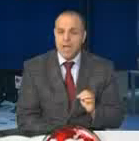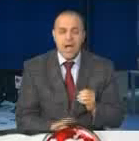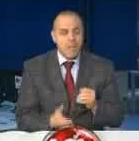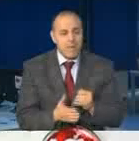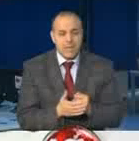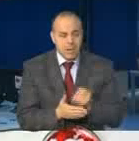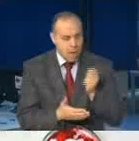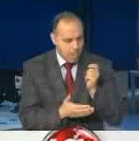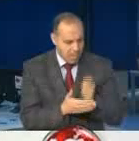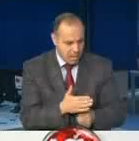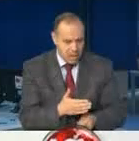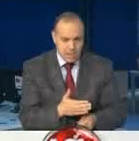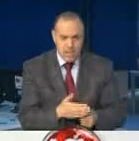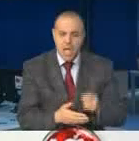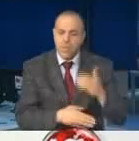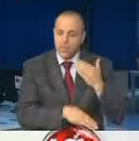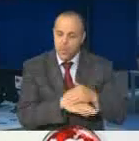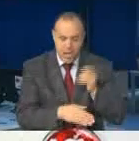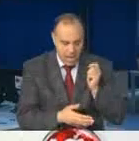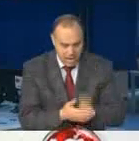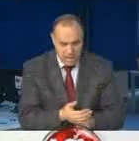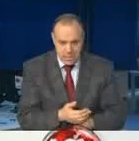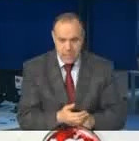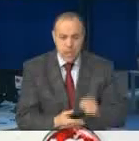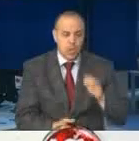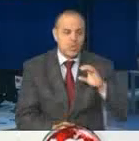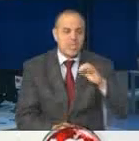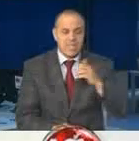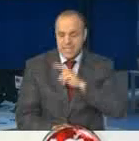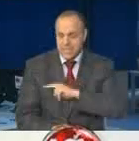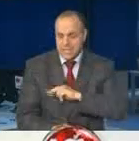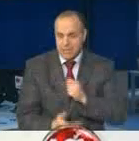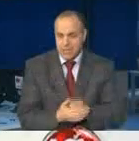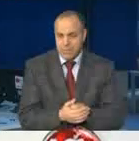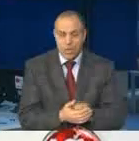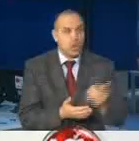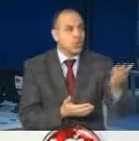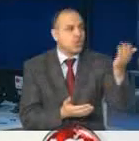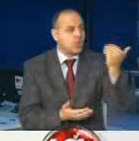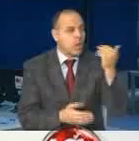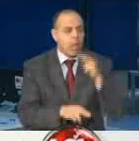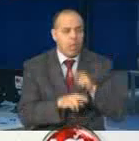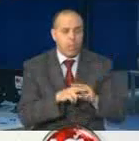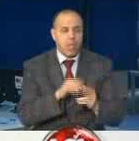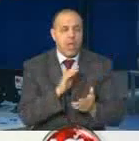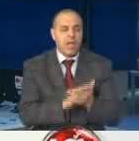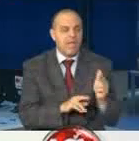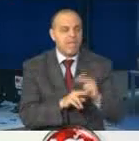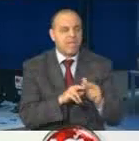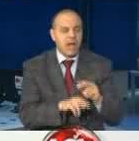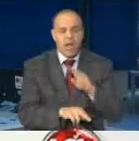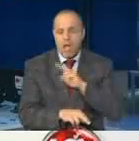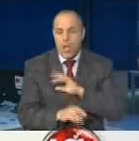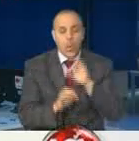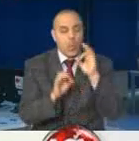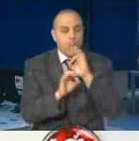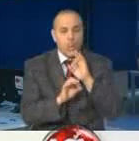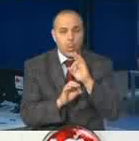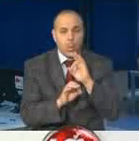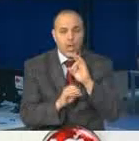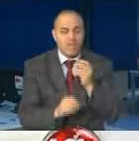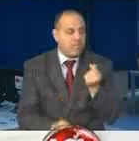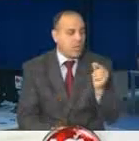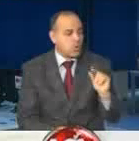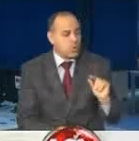على القبضة وخالصة ديوانة وخالصة CNSS، وسلعة البرة لا ديوانة لا CNSS ولا قبضة. كيفاش تحب